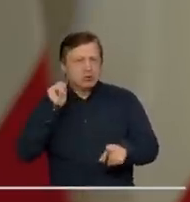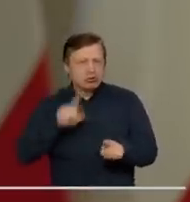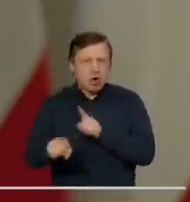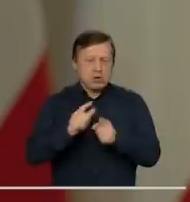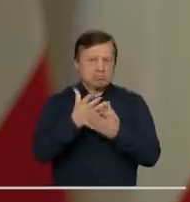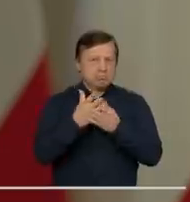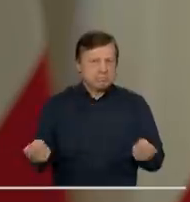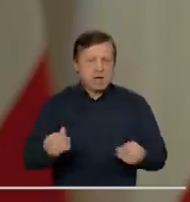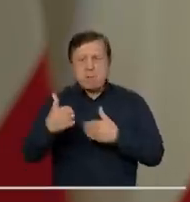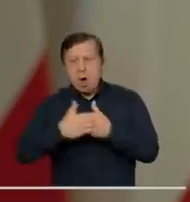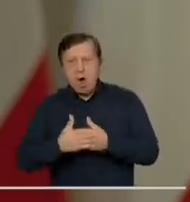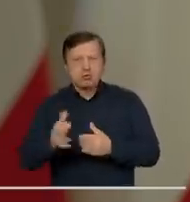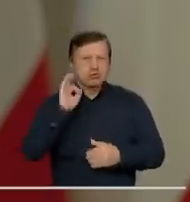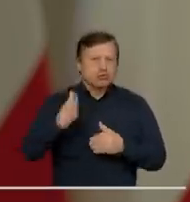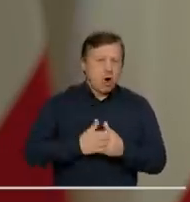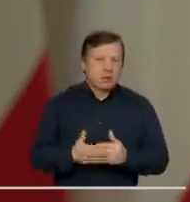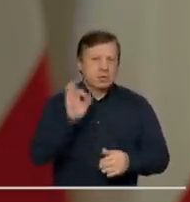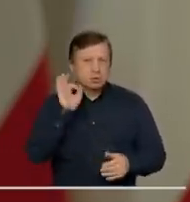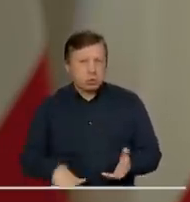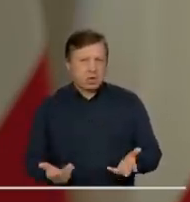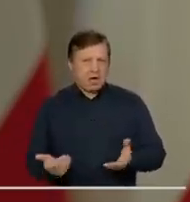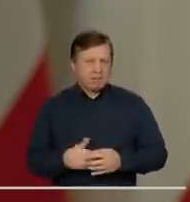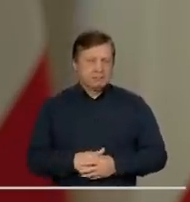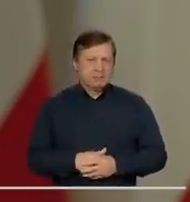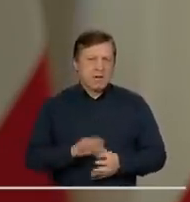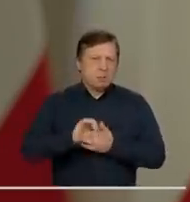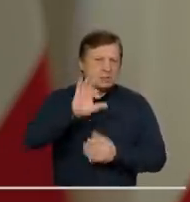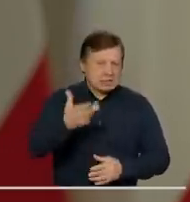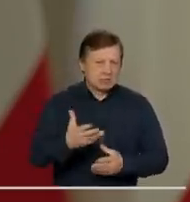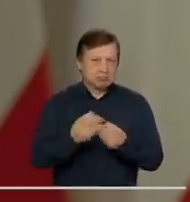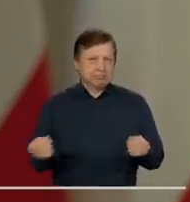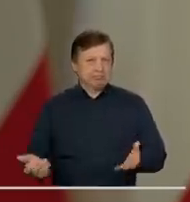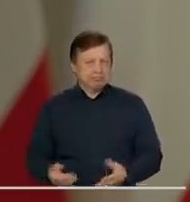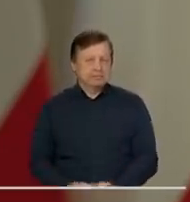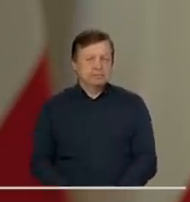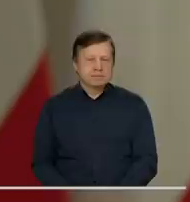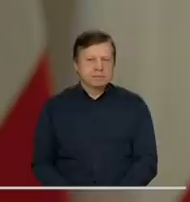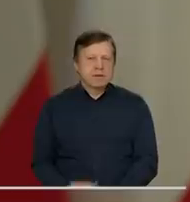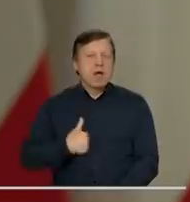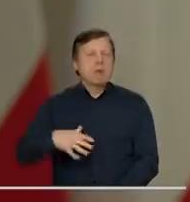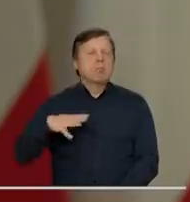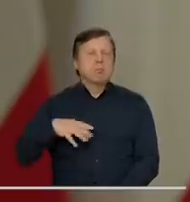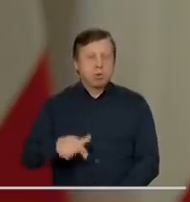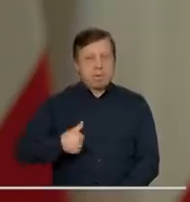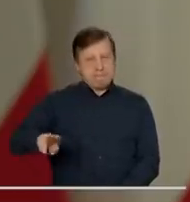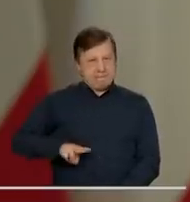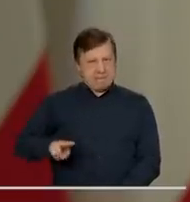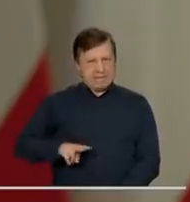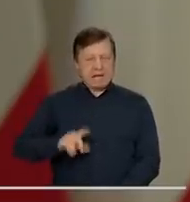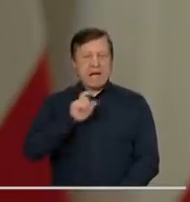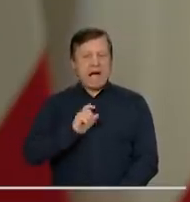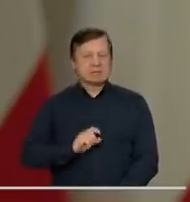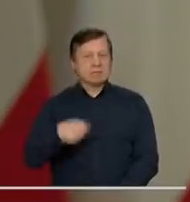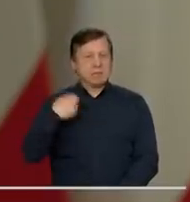siostry, męża, żony, córki czy syna. Byłem wówczas ministrem w